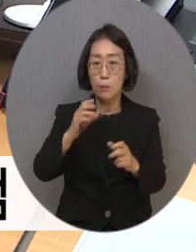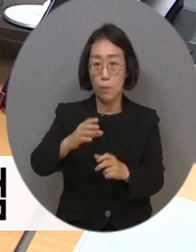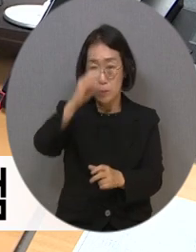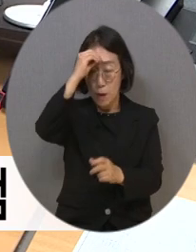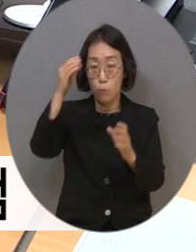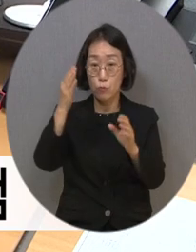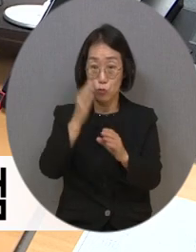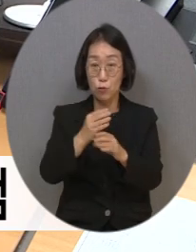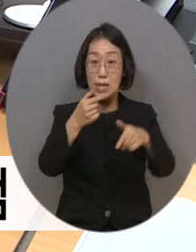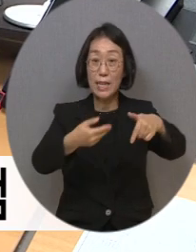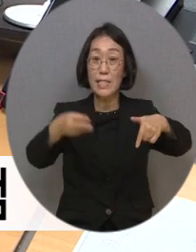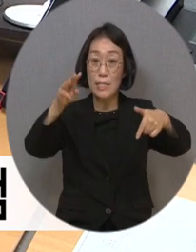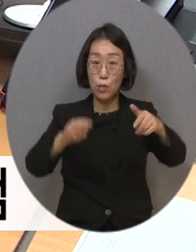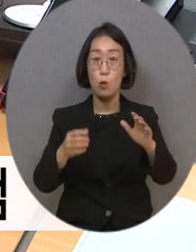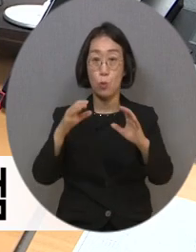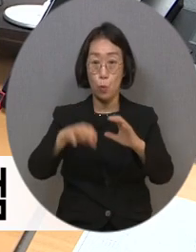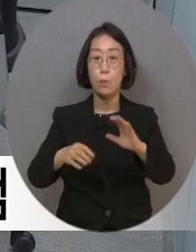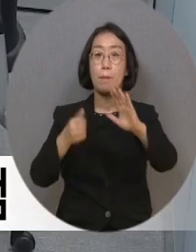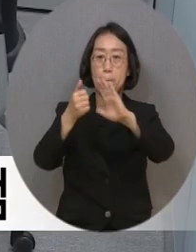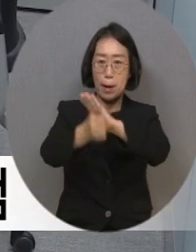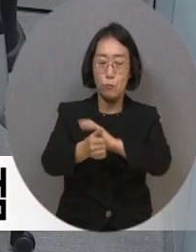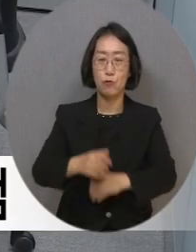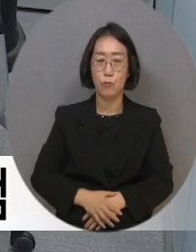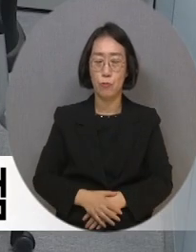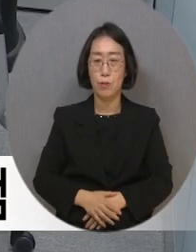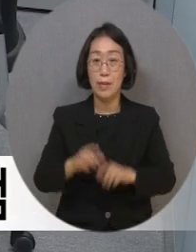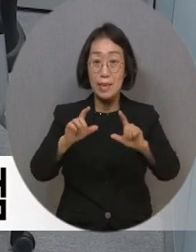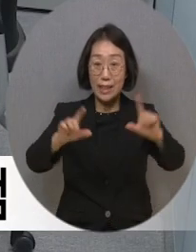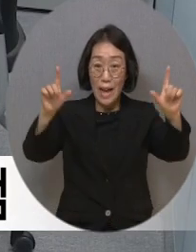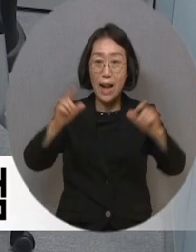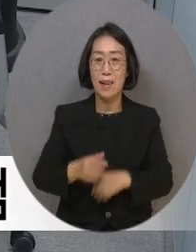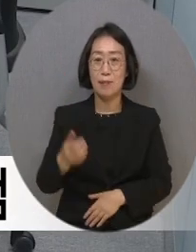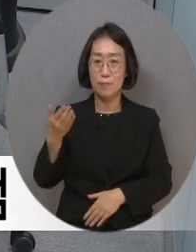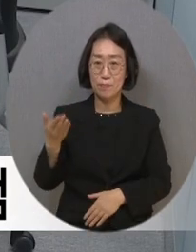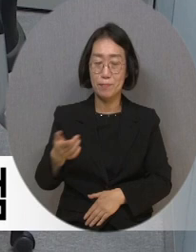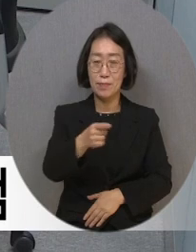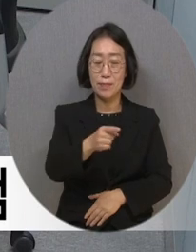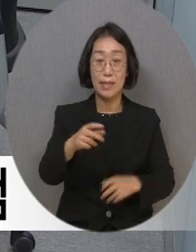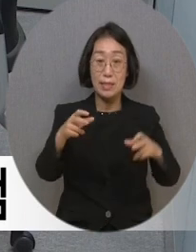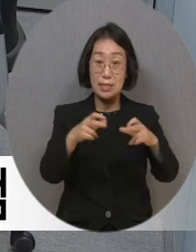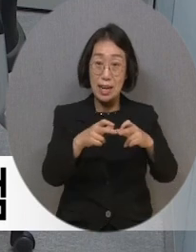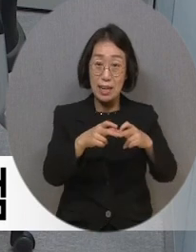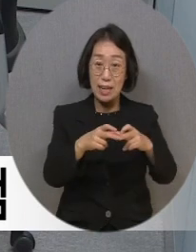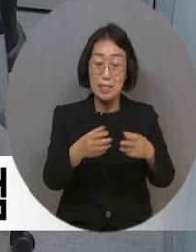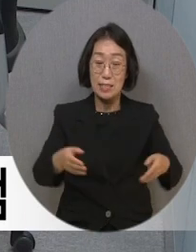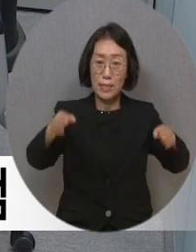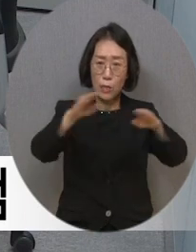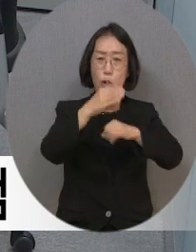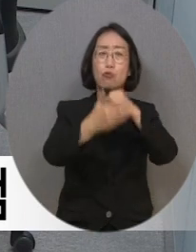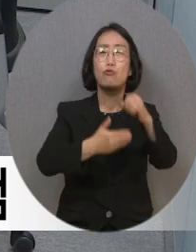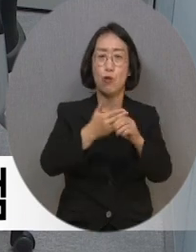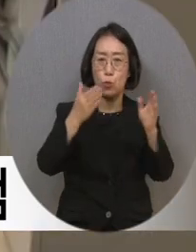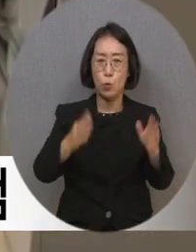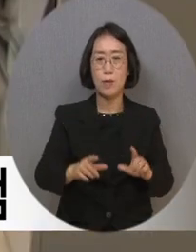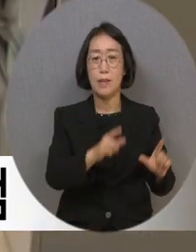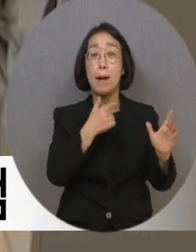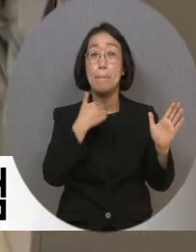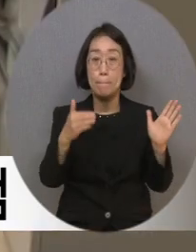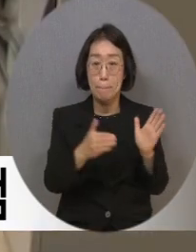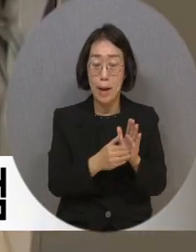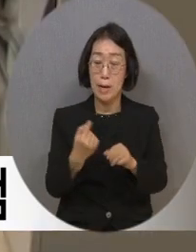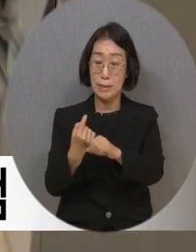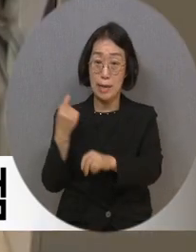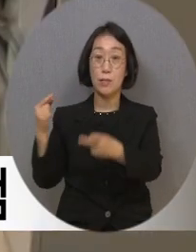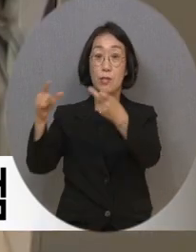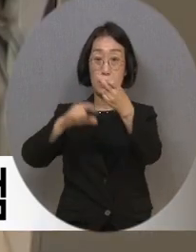중인 인천시를 방문했습니다 이날 2차관은 장애인 거주 시설에서 약 9년간 생활하다 지난해